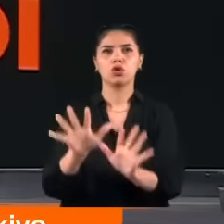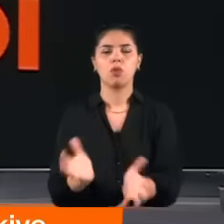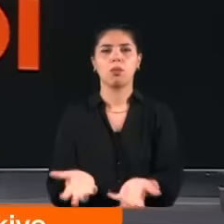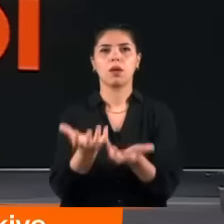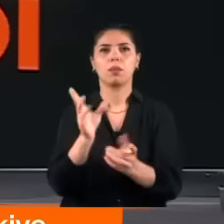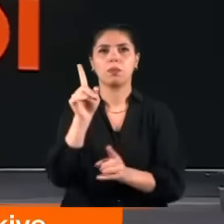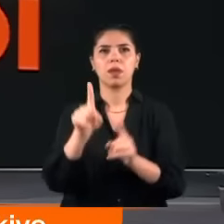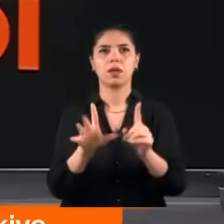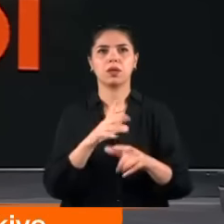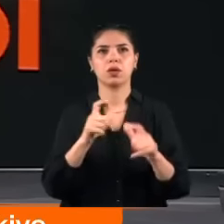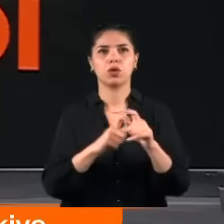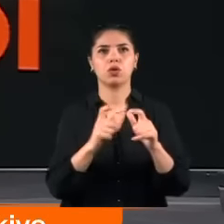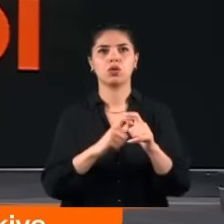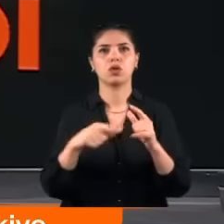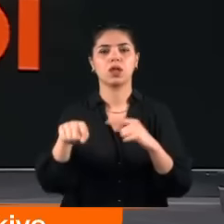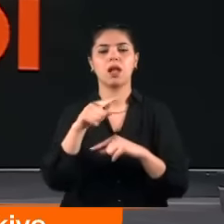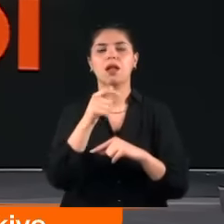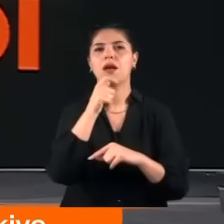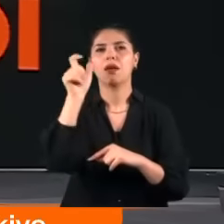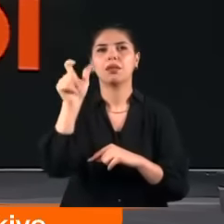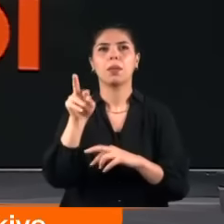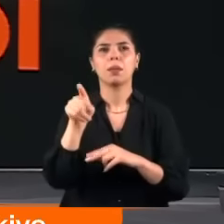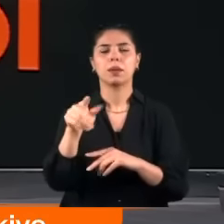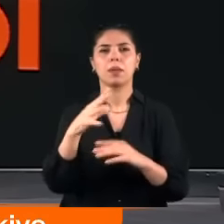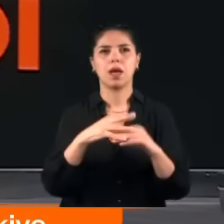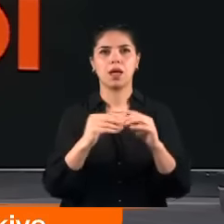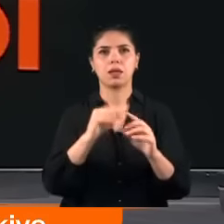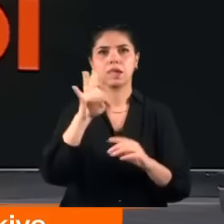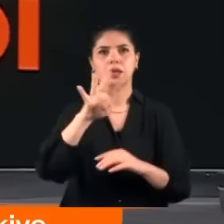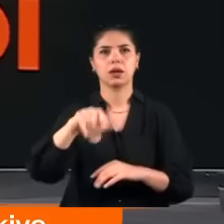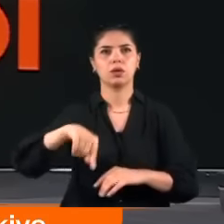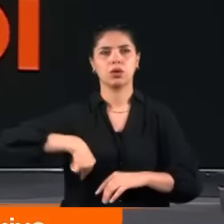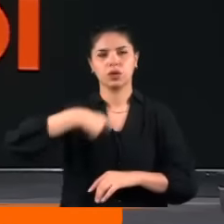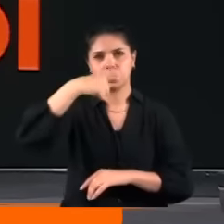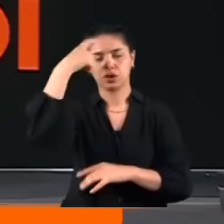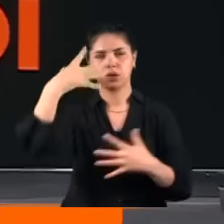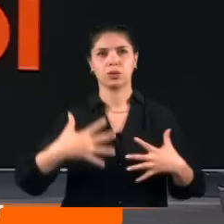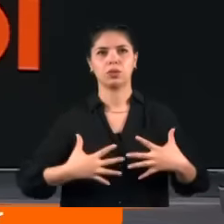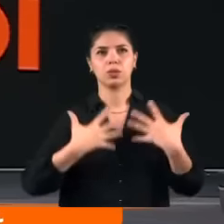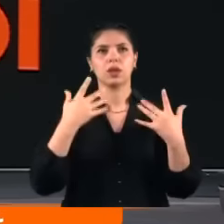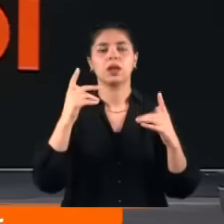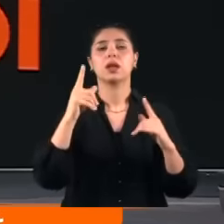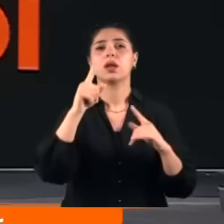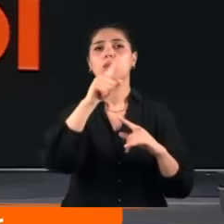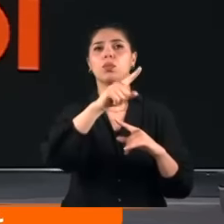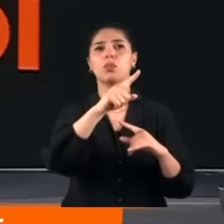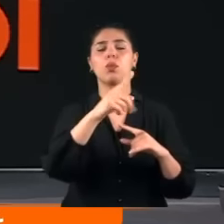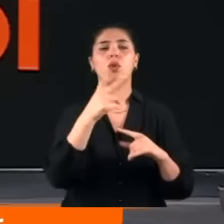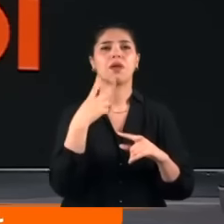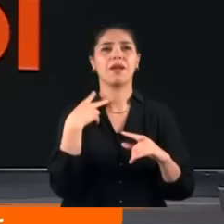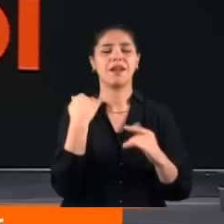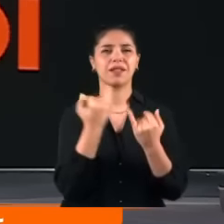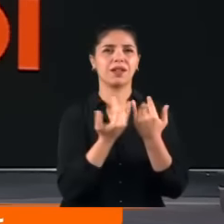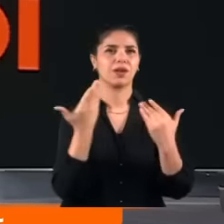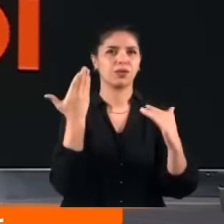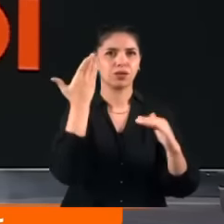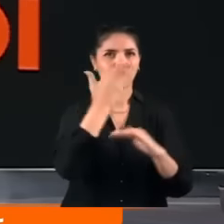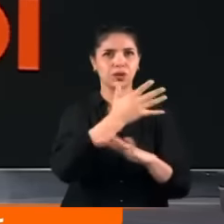de var. Tıpkı Gözel Göydaş gibi. Adana'da 44 derecelik sıcaktan bunalıp Sarıkamış'taki kardeşinin yanına gitti